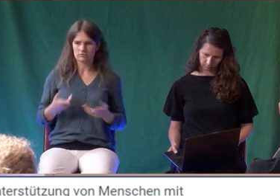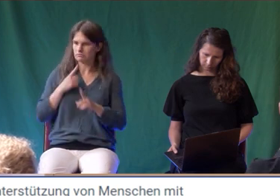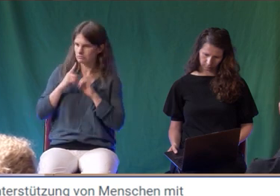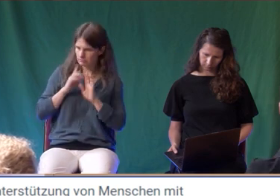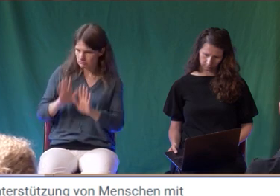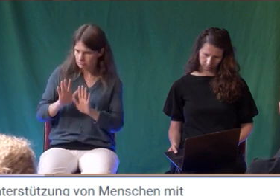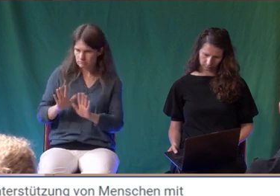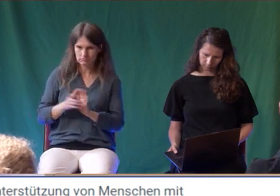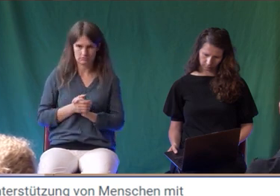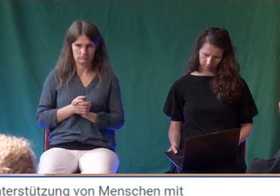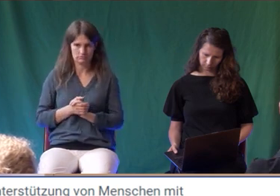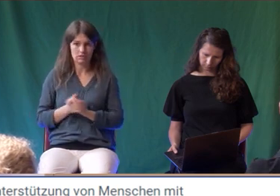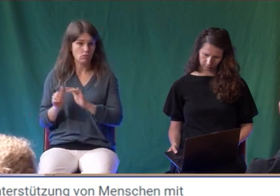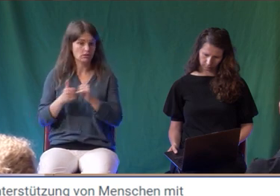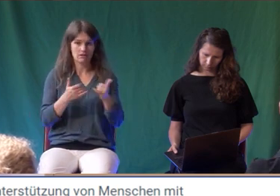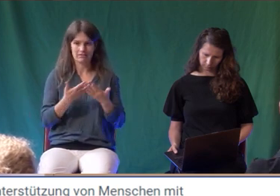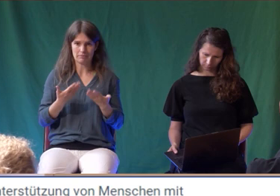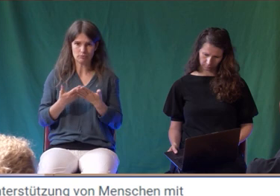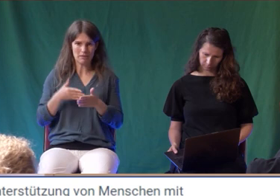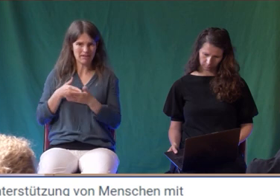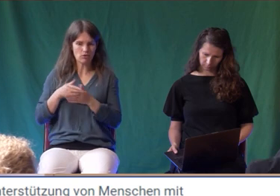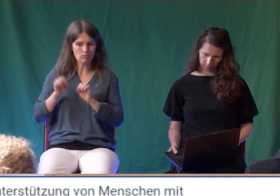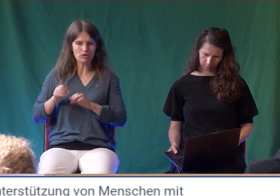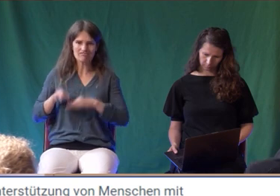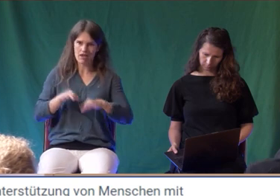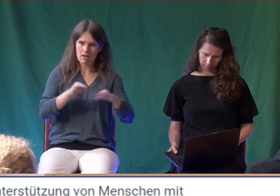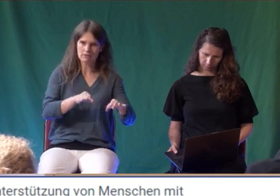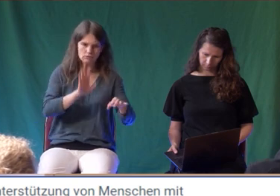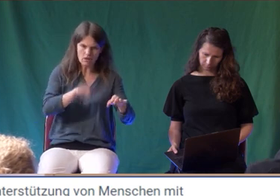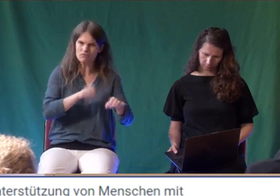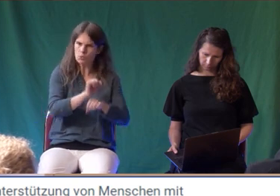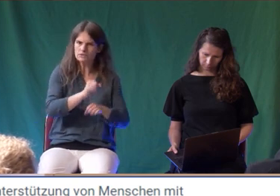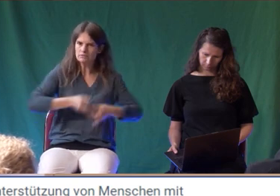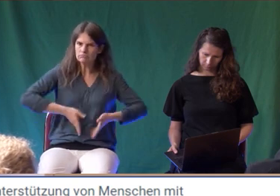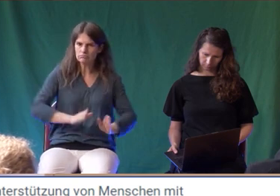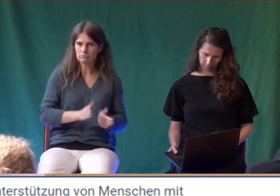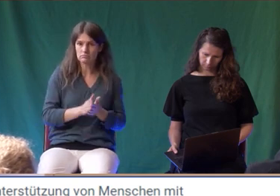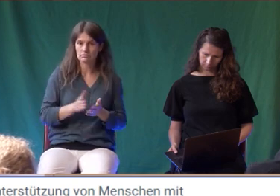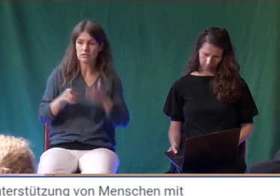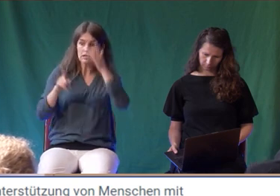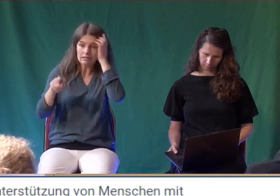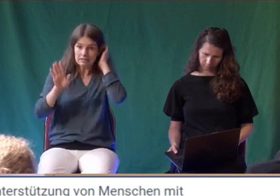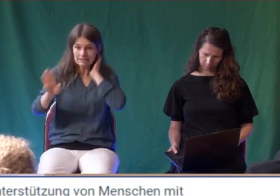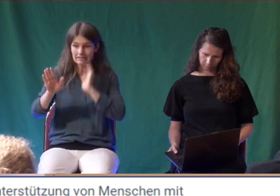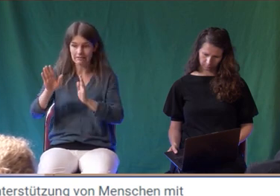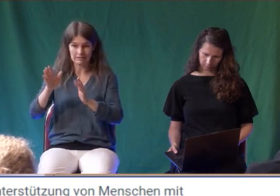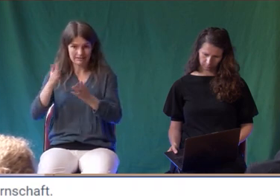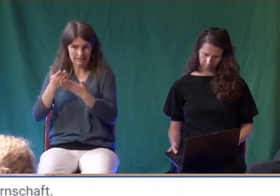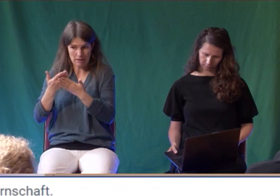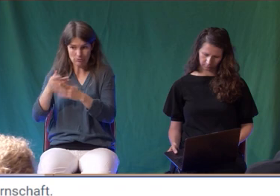auch eine Frau die sich mit einer vererbbaren Behinderung zu kriegen in dem Fall war es nicht meine Feuerwehren